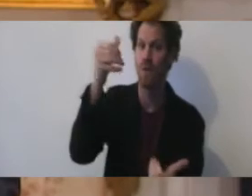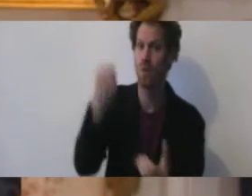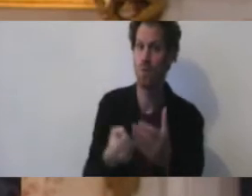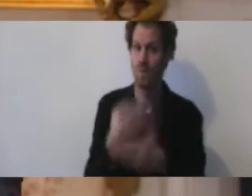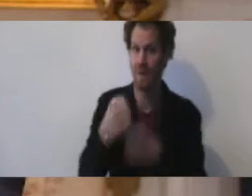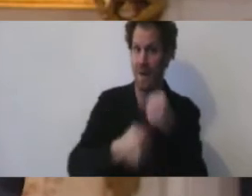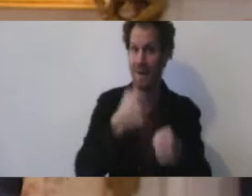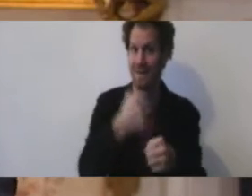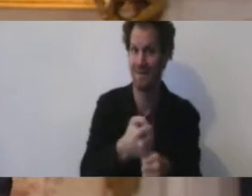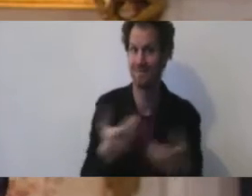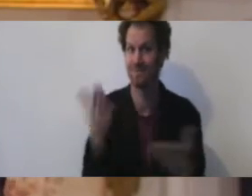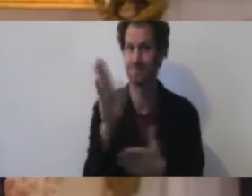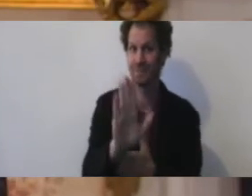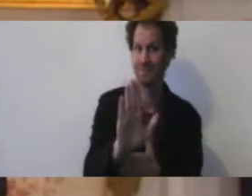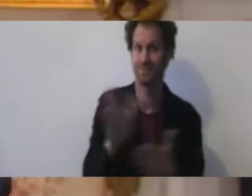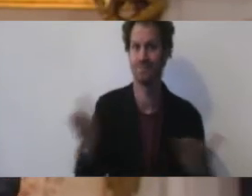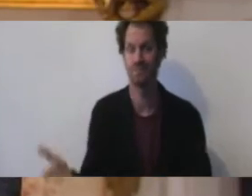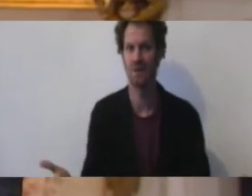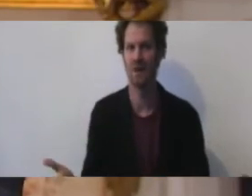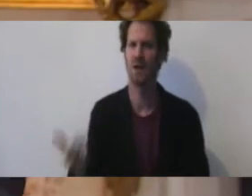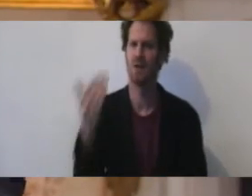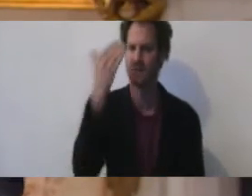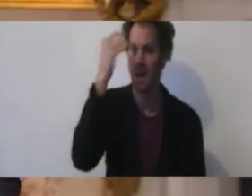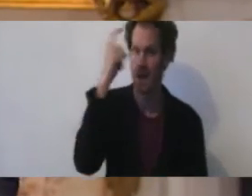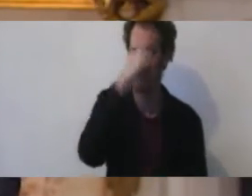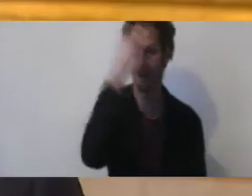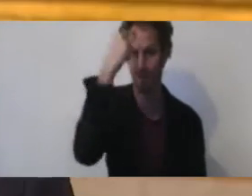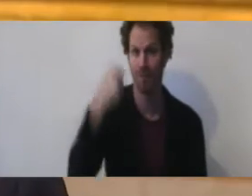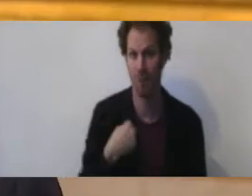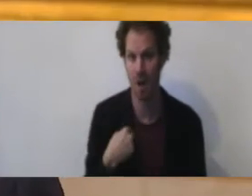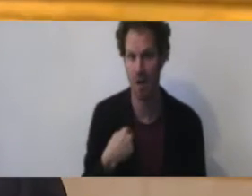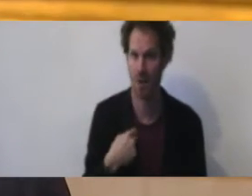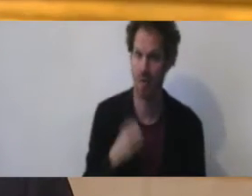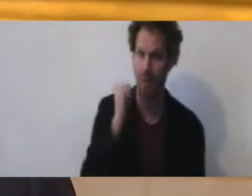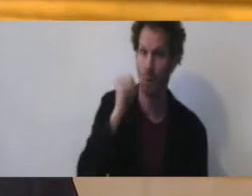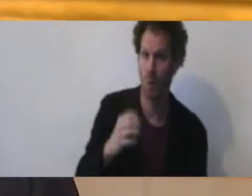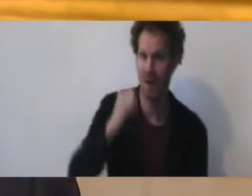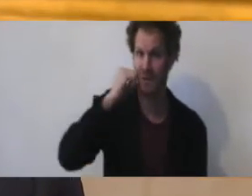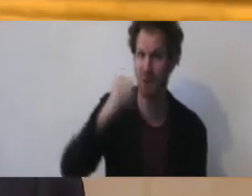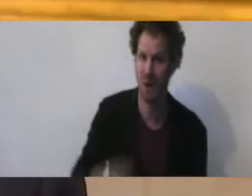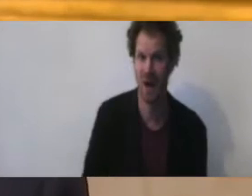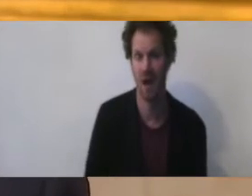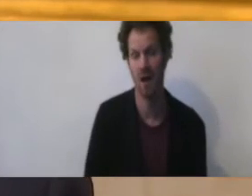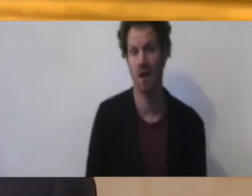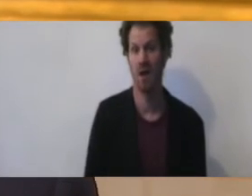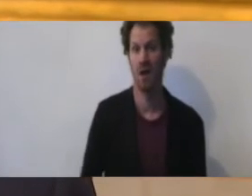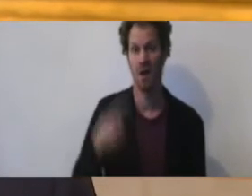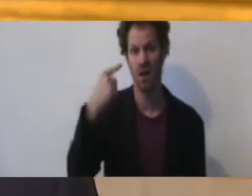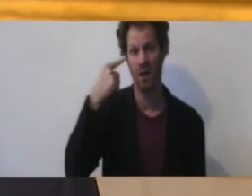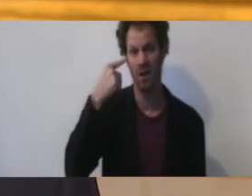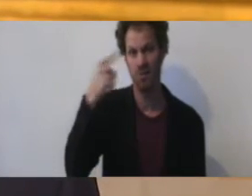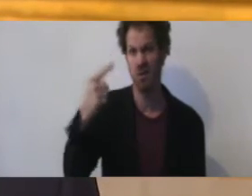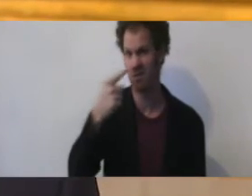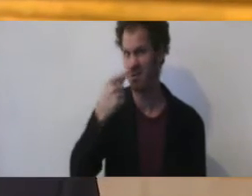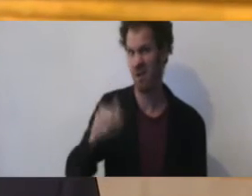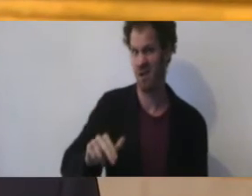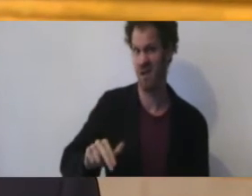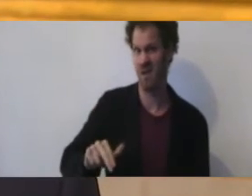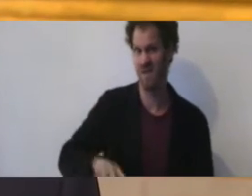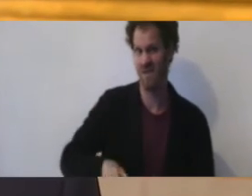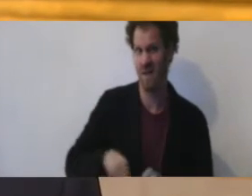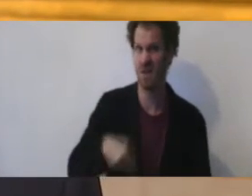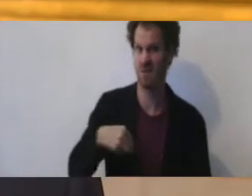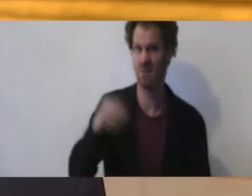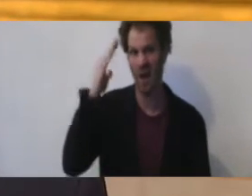année je sais les difficultés que nous rencontrons je les mesure chaque jour et je pense ce soir aux familles qui s'inquiètent pour l'avenir de leurs